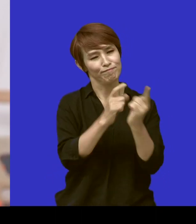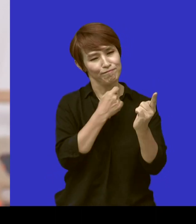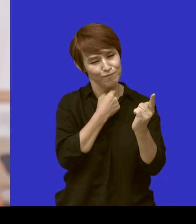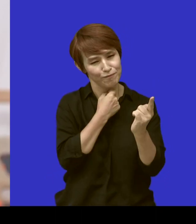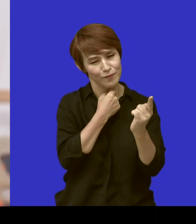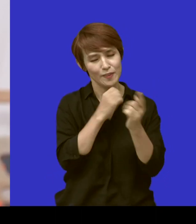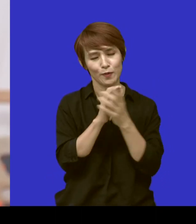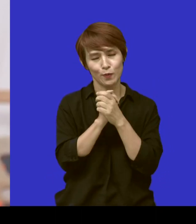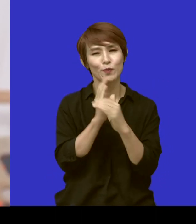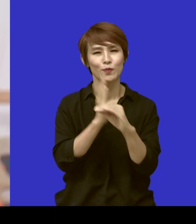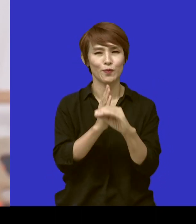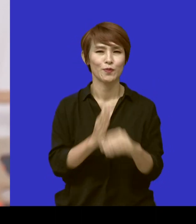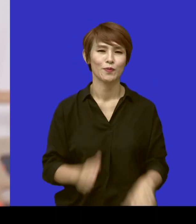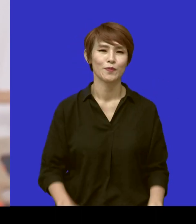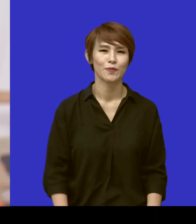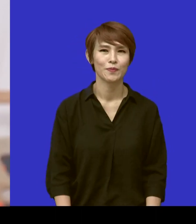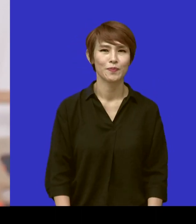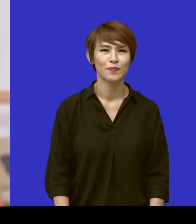있습니다. 그래요.